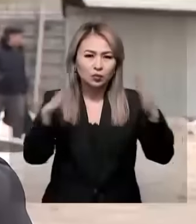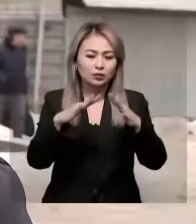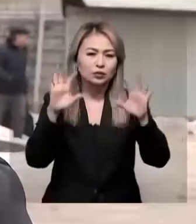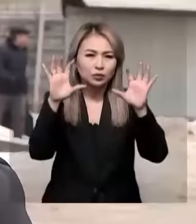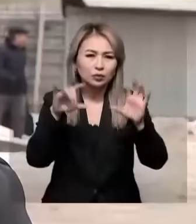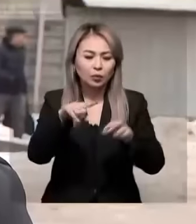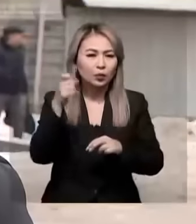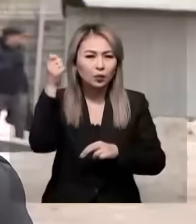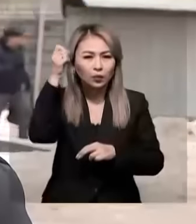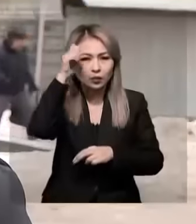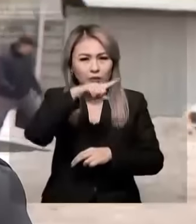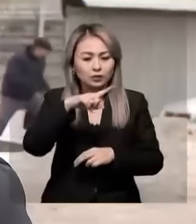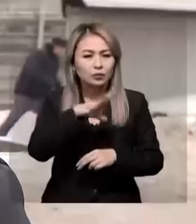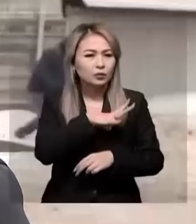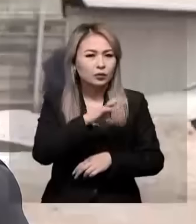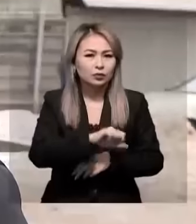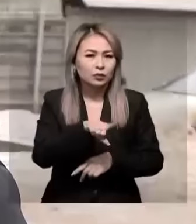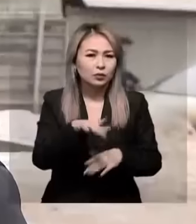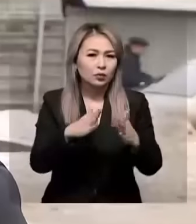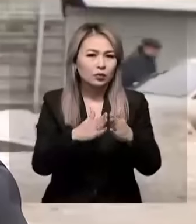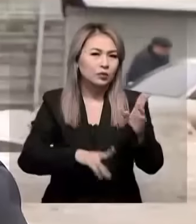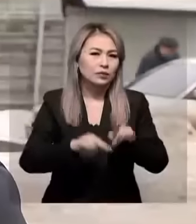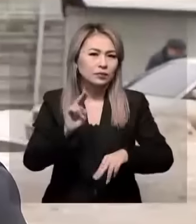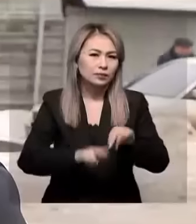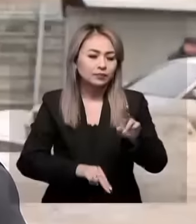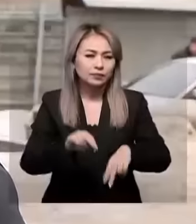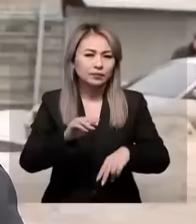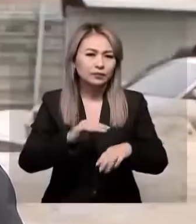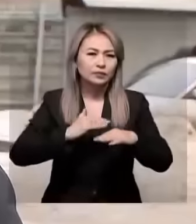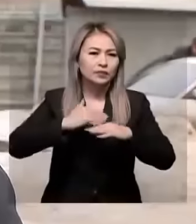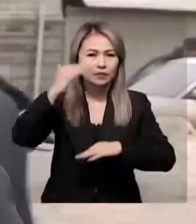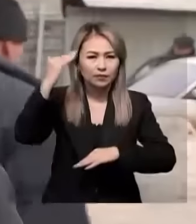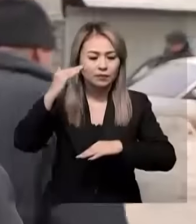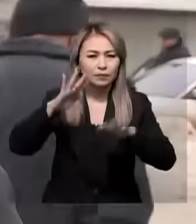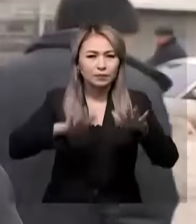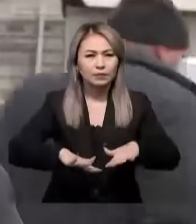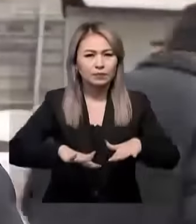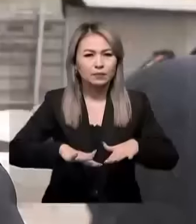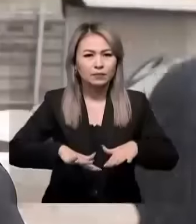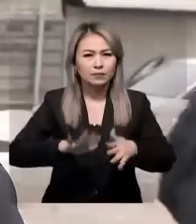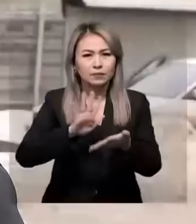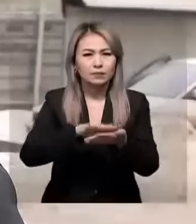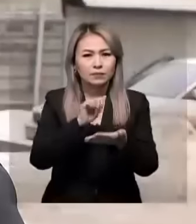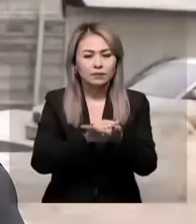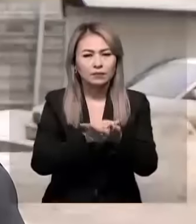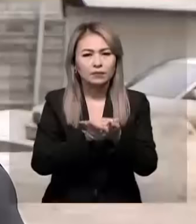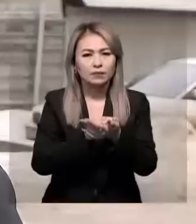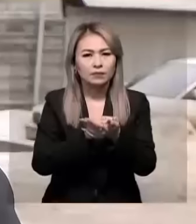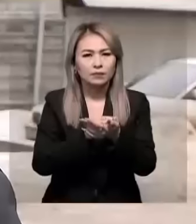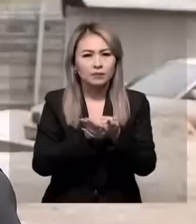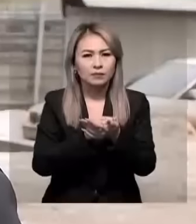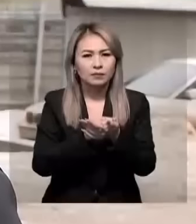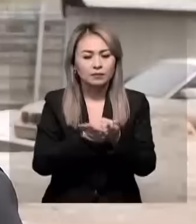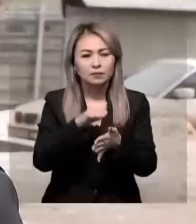заңдылығын анықтау керек, өйткені мүмкін сол салынған жоғары жақтағы үлкен жоян сондай